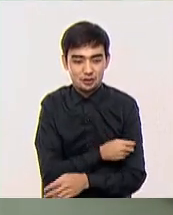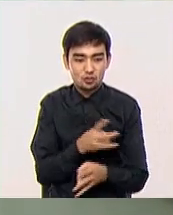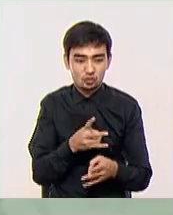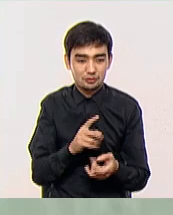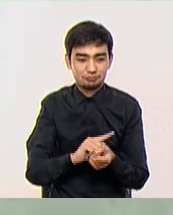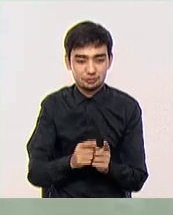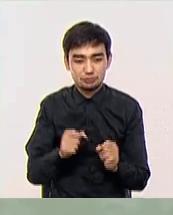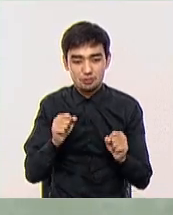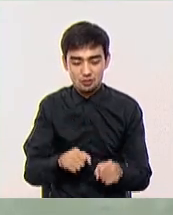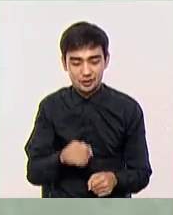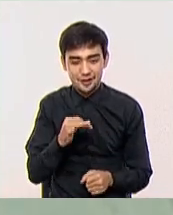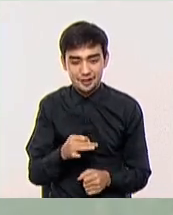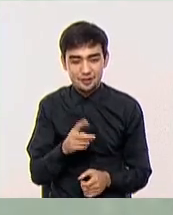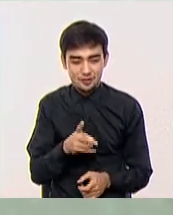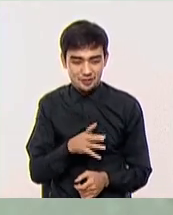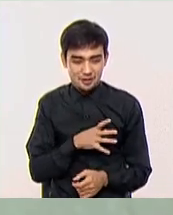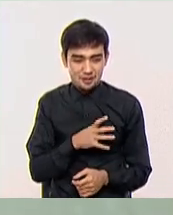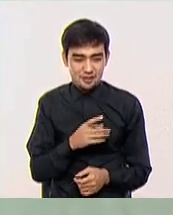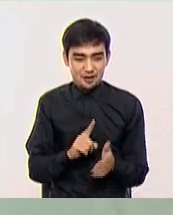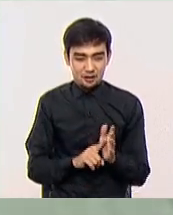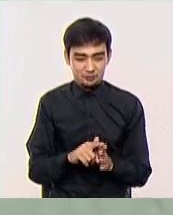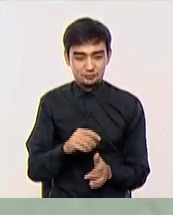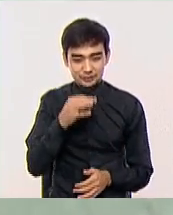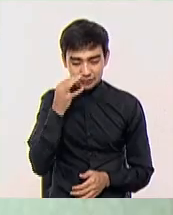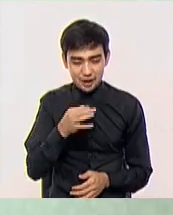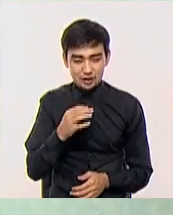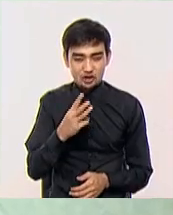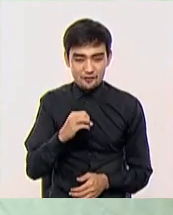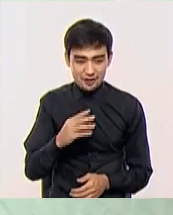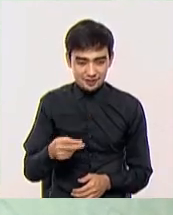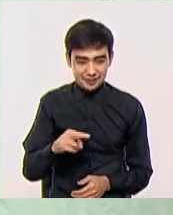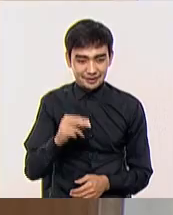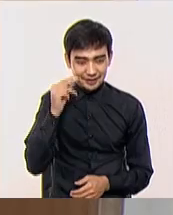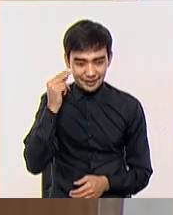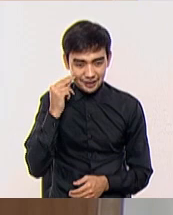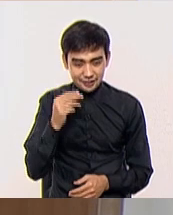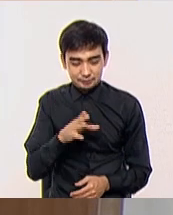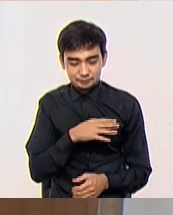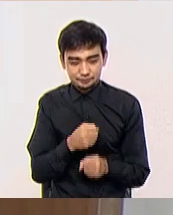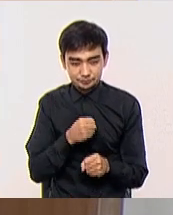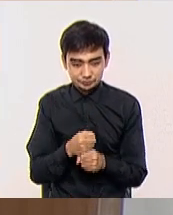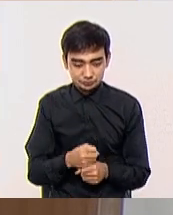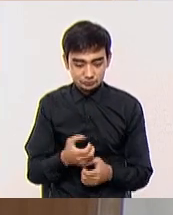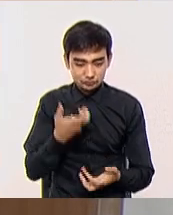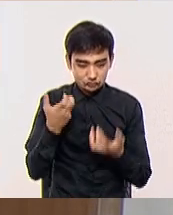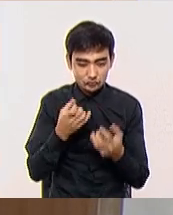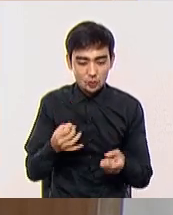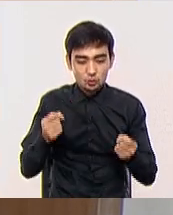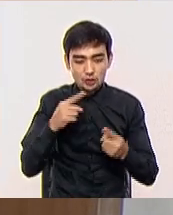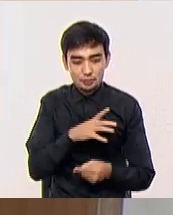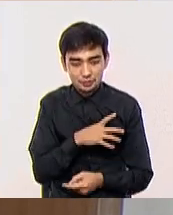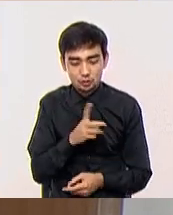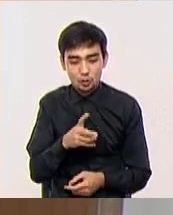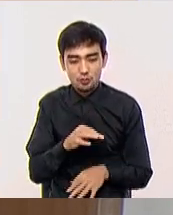нужно менять. Кстати, ученые из Швеции, Италии, Германии, Швейцарии и Китая провели совместное исследование и выяснили, что